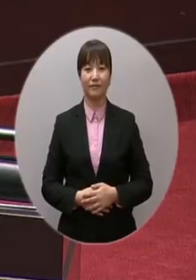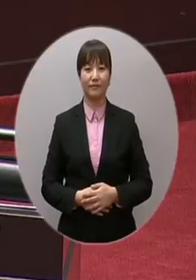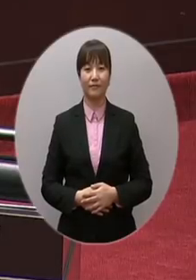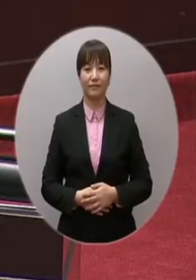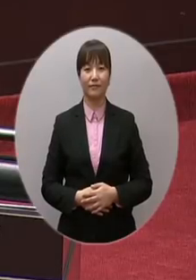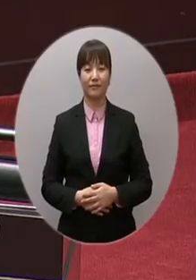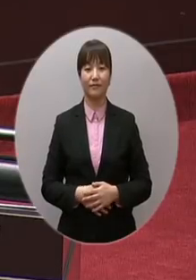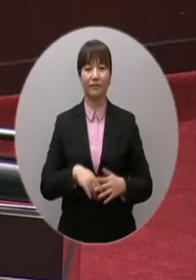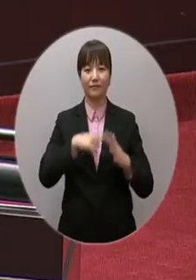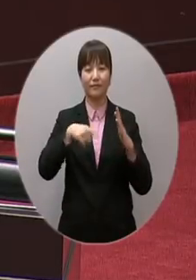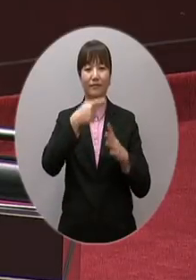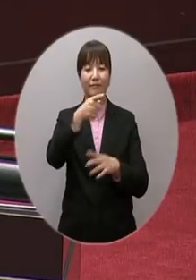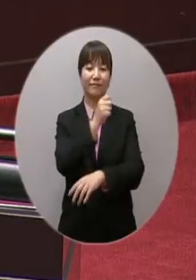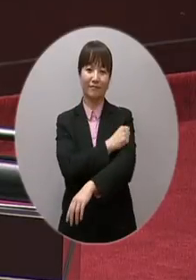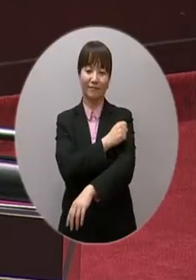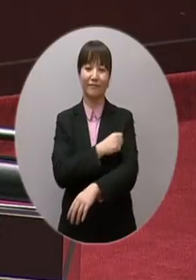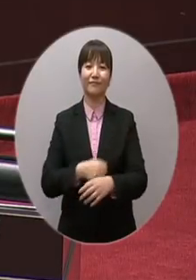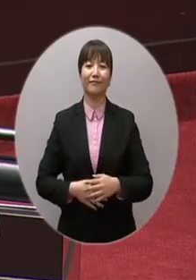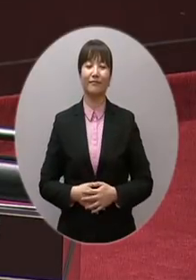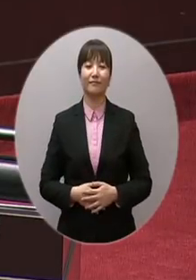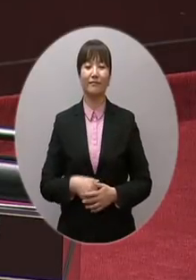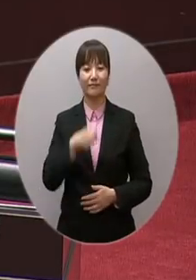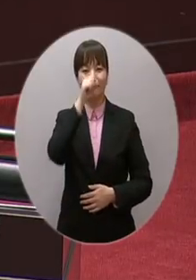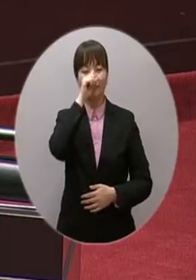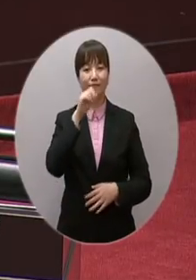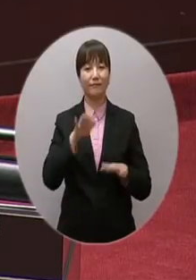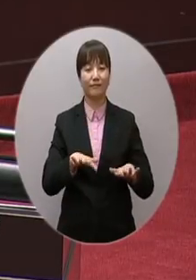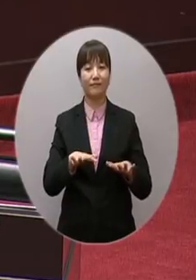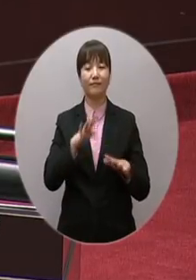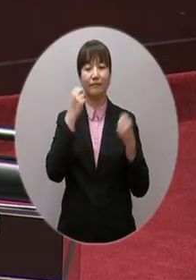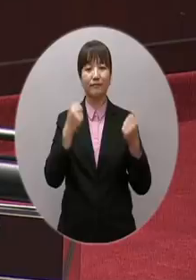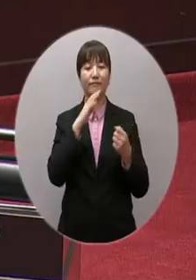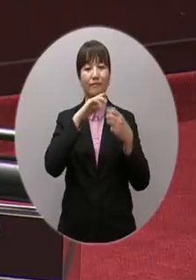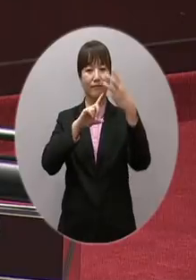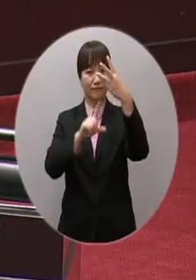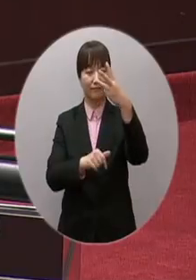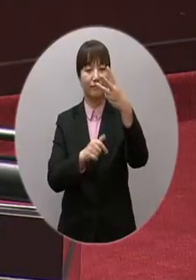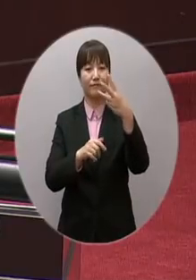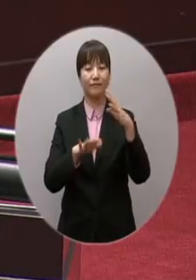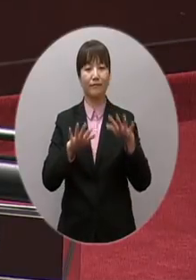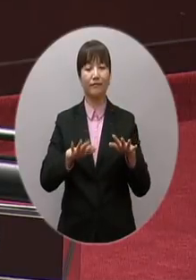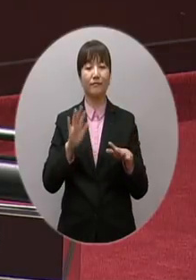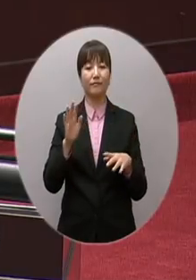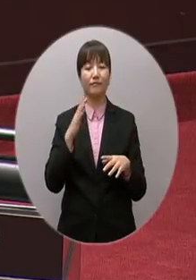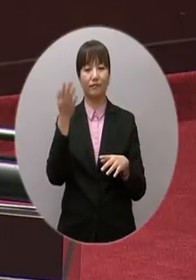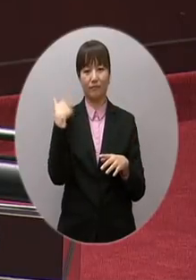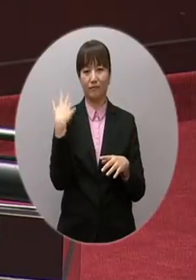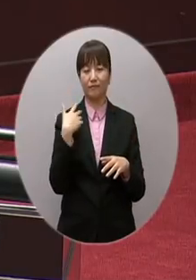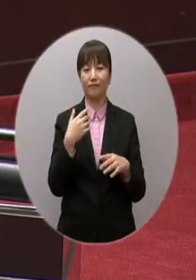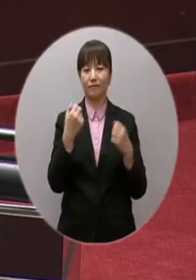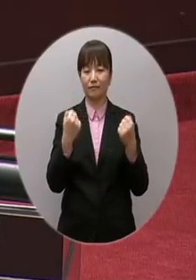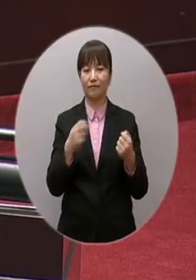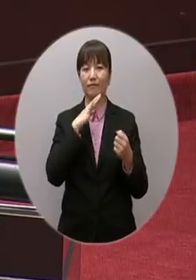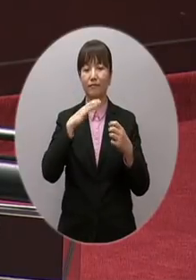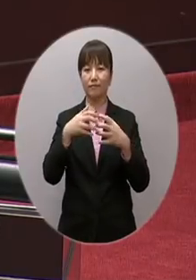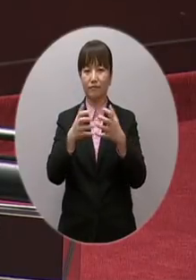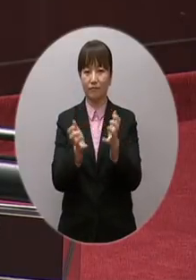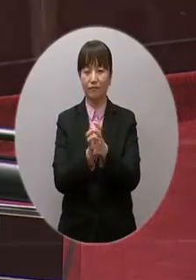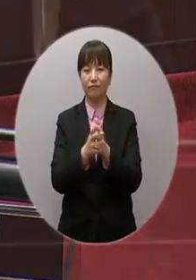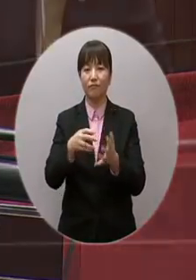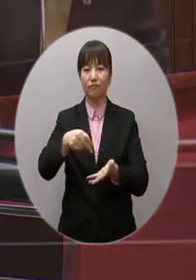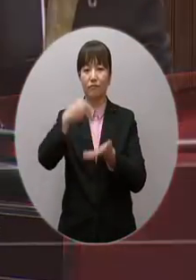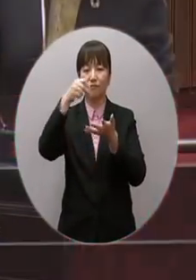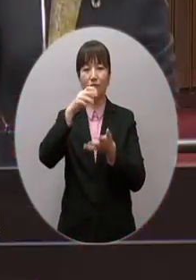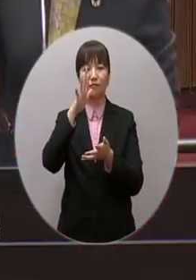立委你好， 院长辛苦。 哪里？ 好，院长，咱第三月份其实我们其实执政团队一直在提，